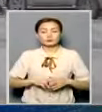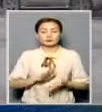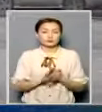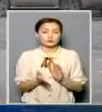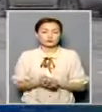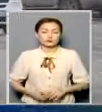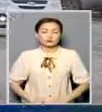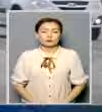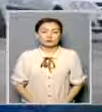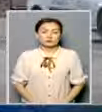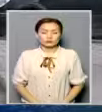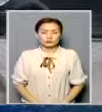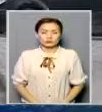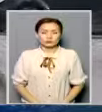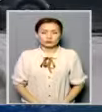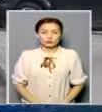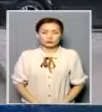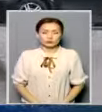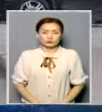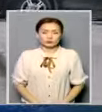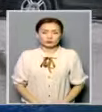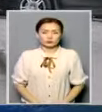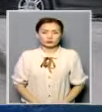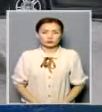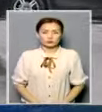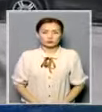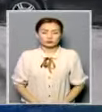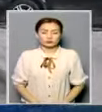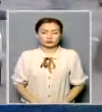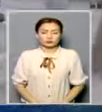недуга. Ахан Иглам, Дамир Жарылқасын, Алихан Хайдар, телеканал Атырау.